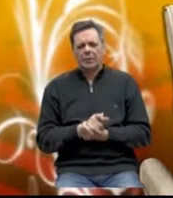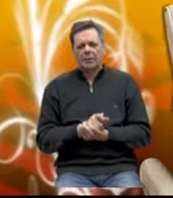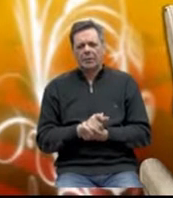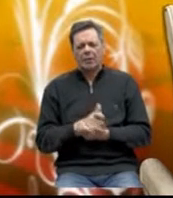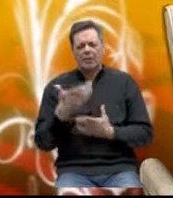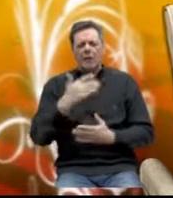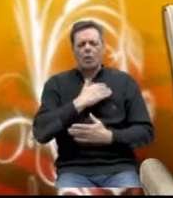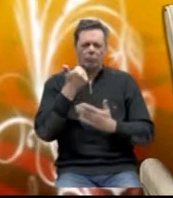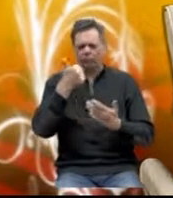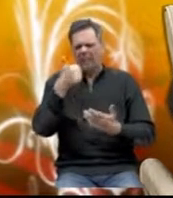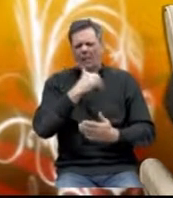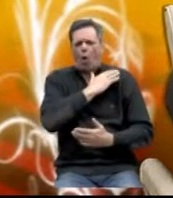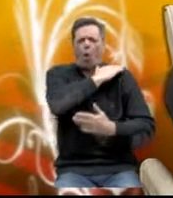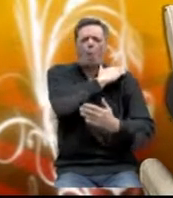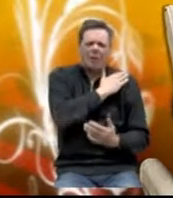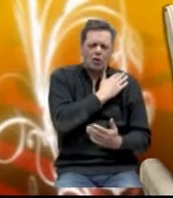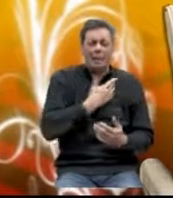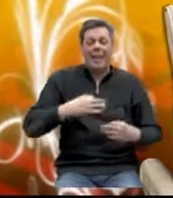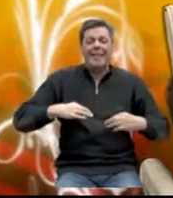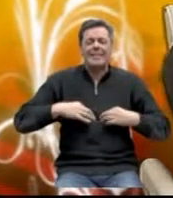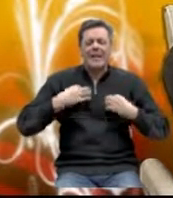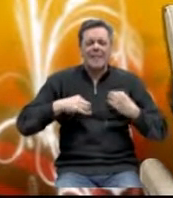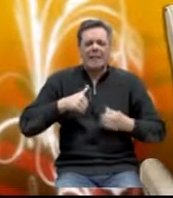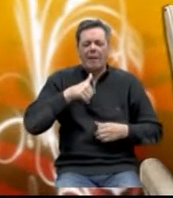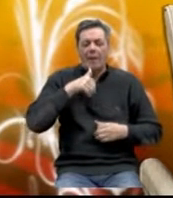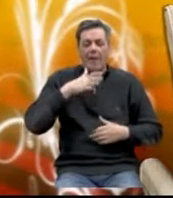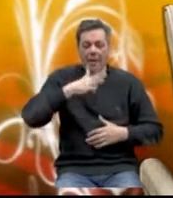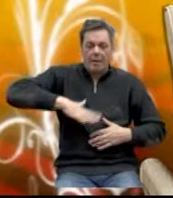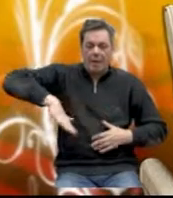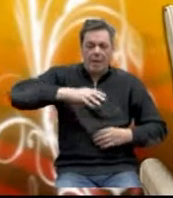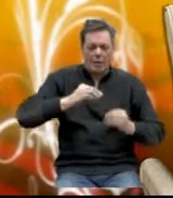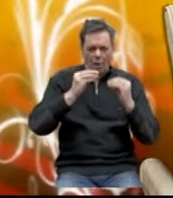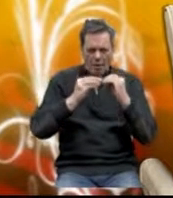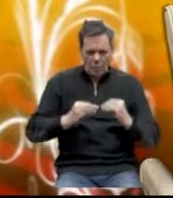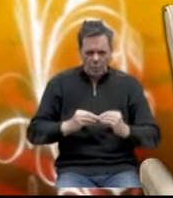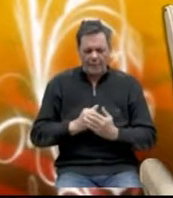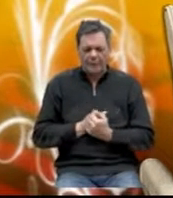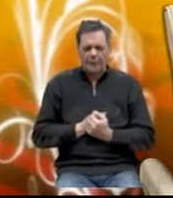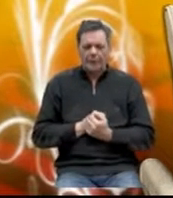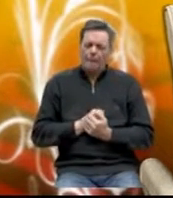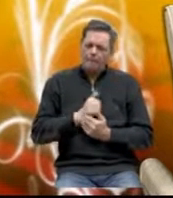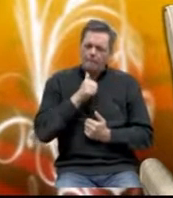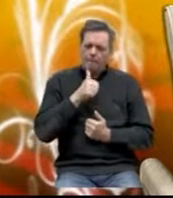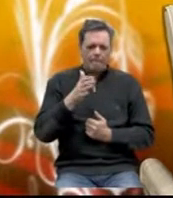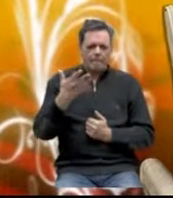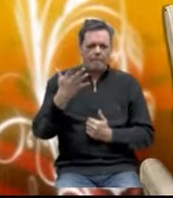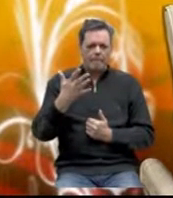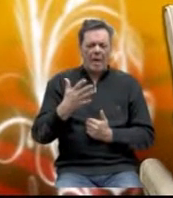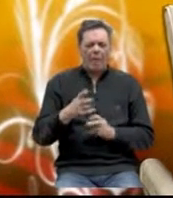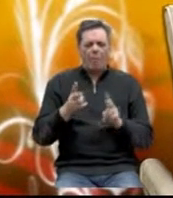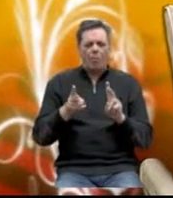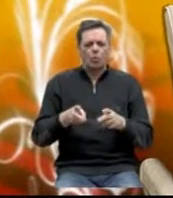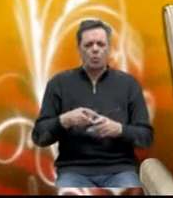jedno opterećenje za zdravstveni i za nacionalni sustav i nema